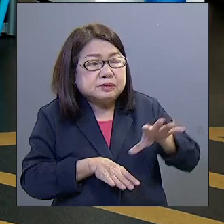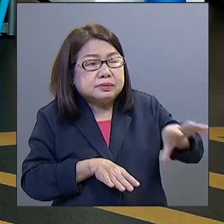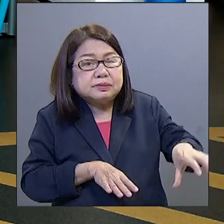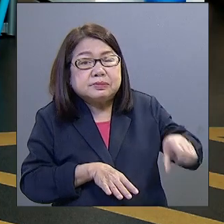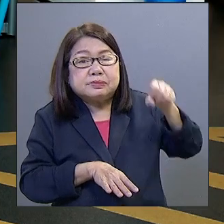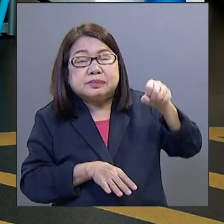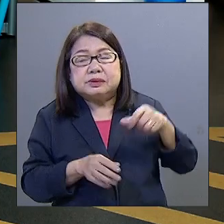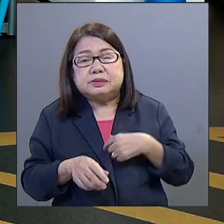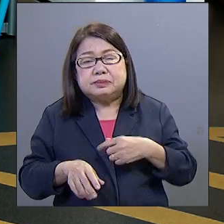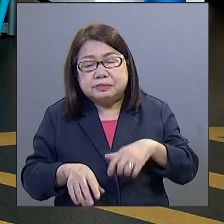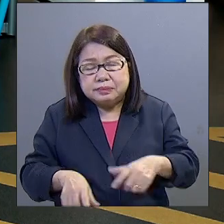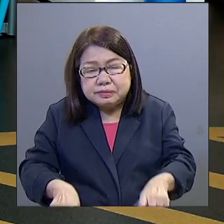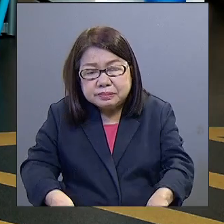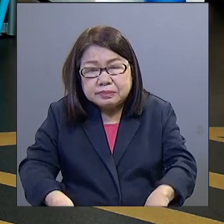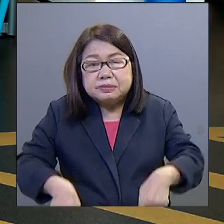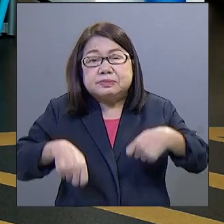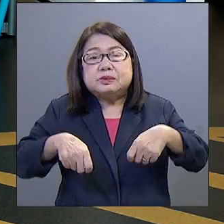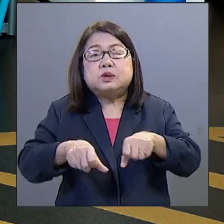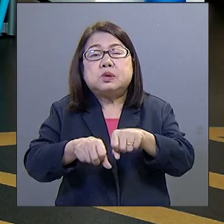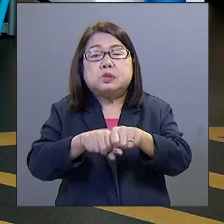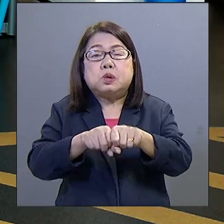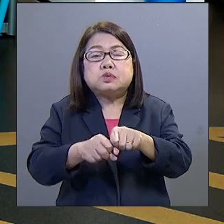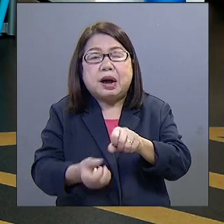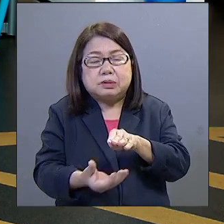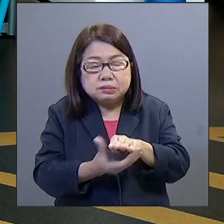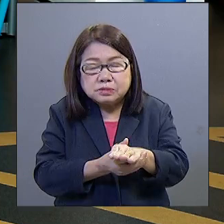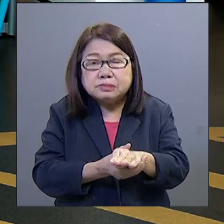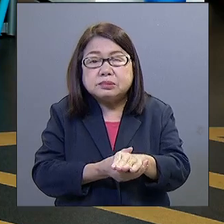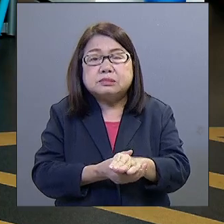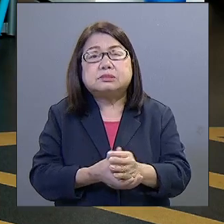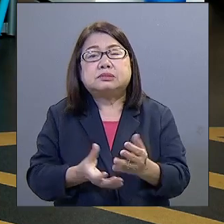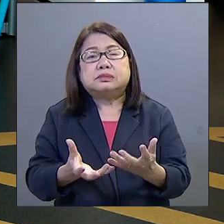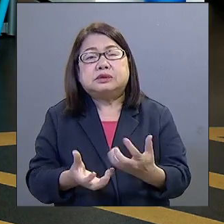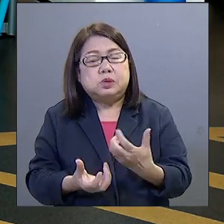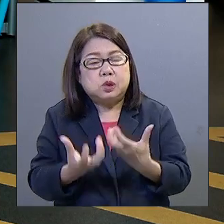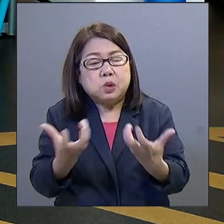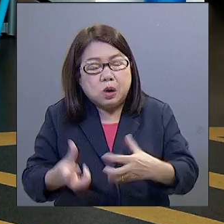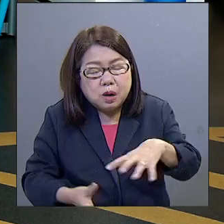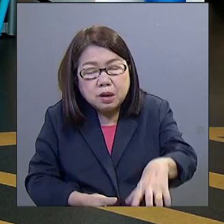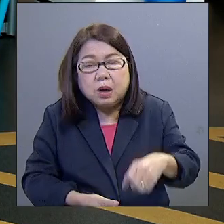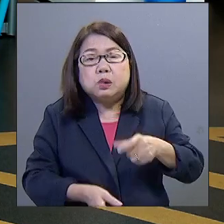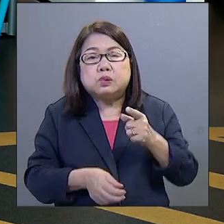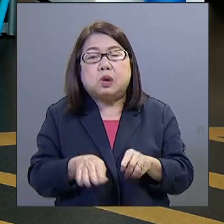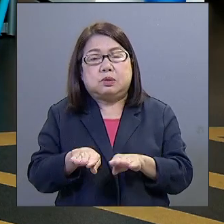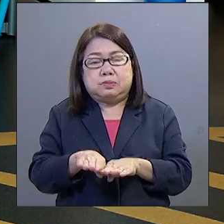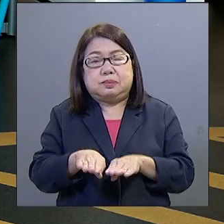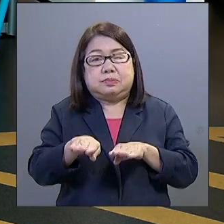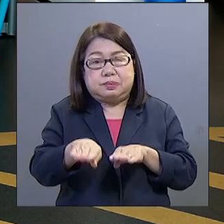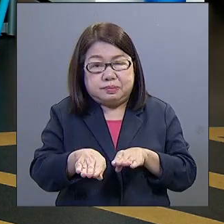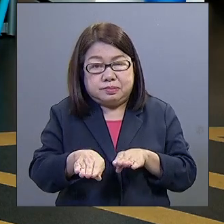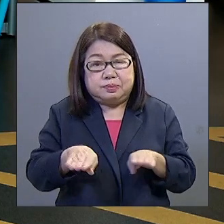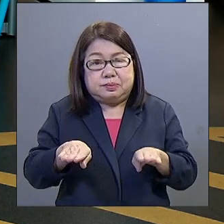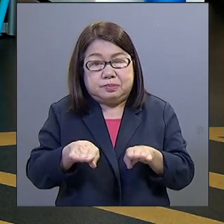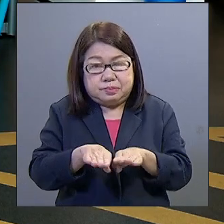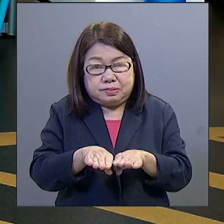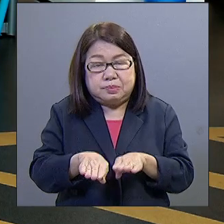ที่จะเพื่อที่ใส่กางเกงใส่รองเท้าอะไรอย่างเงี้ยเนาะหยิบของมันก็ต้องมีจังหวะที่ขาเนี่ยอาจจะต้องแคบลง